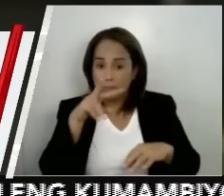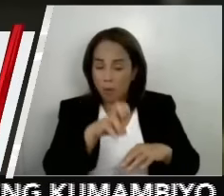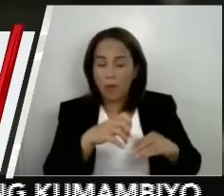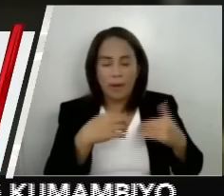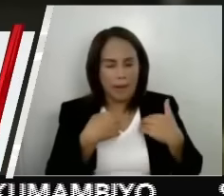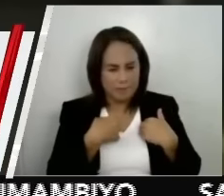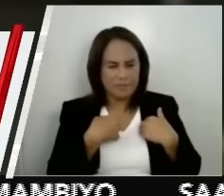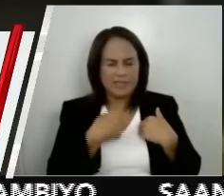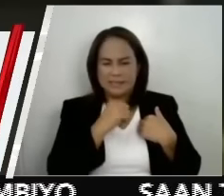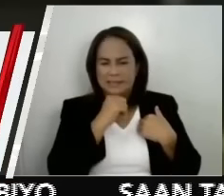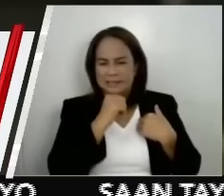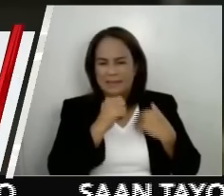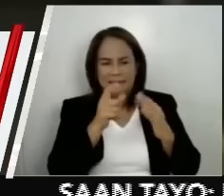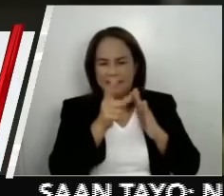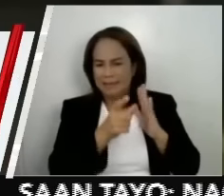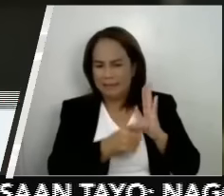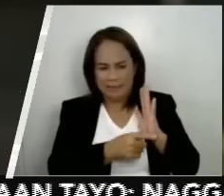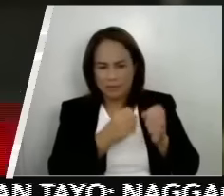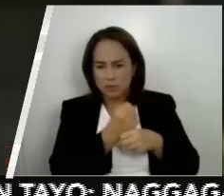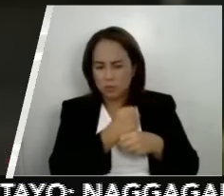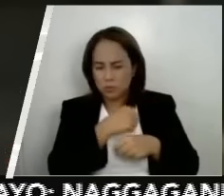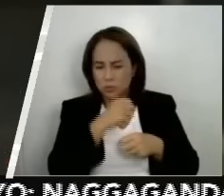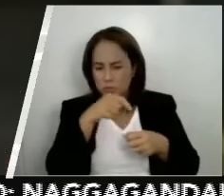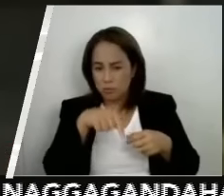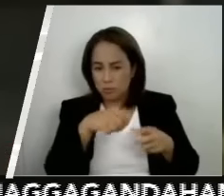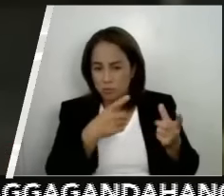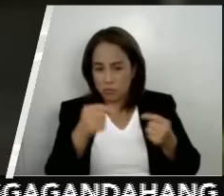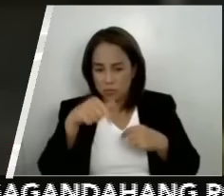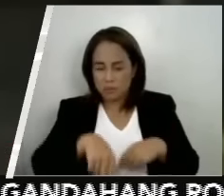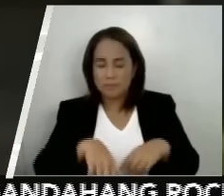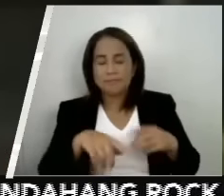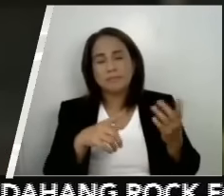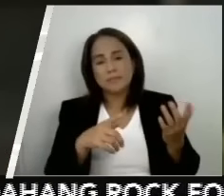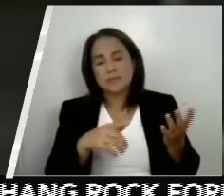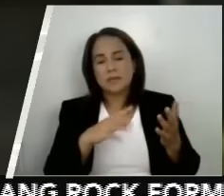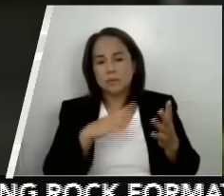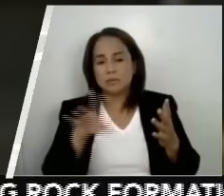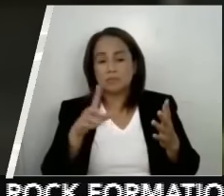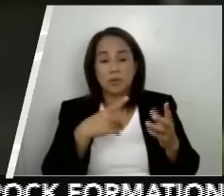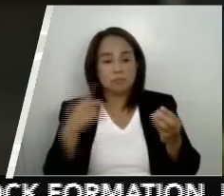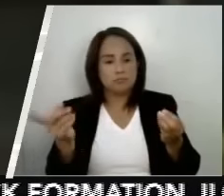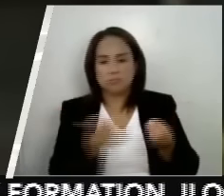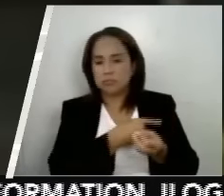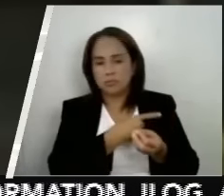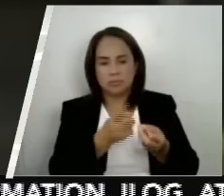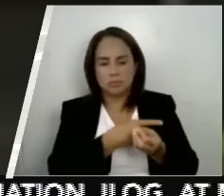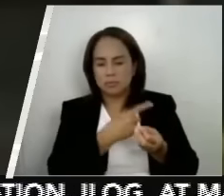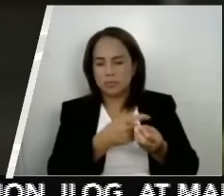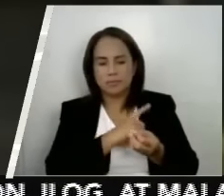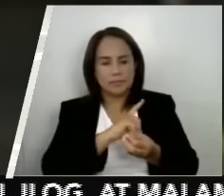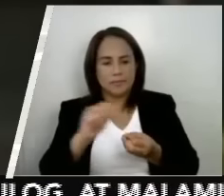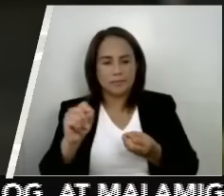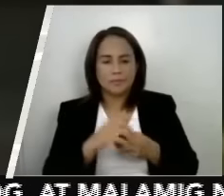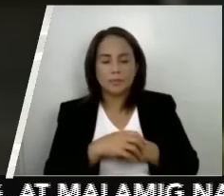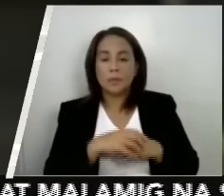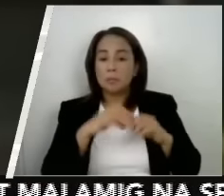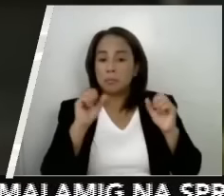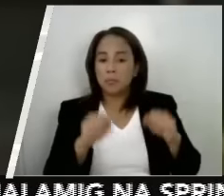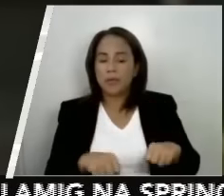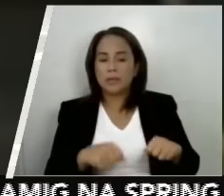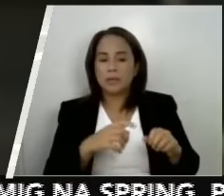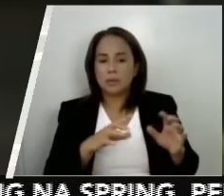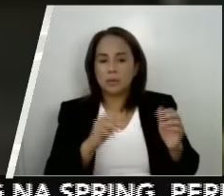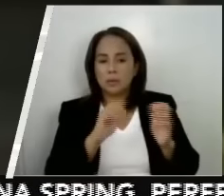silang ginagawa sa bansa, ay agad naman nilang sisimulan ang deportation process sa mga ito at posible ring maisama na rin